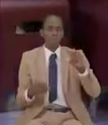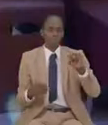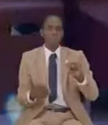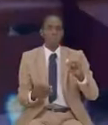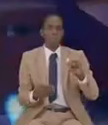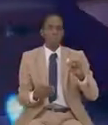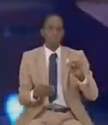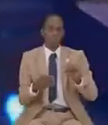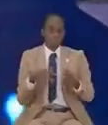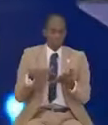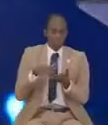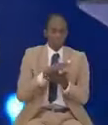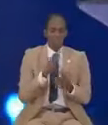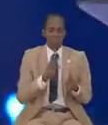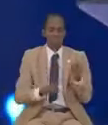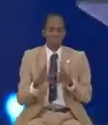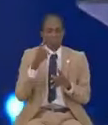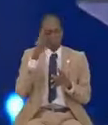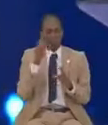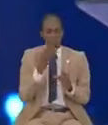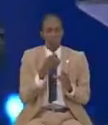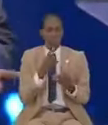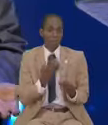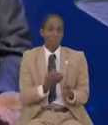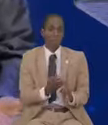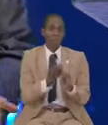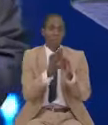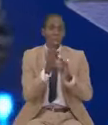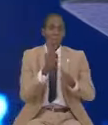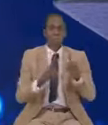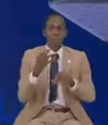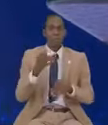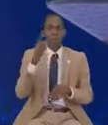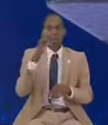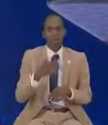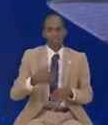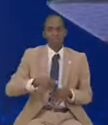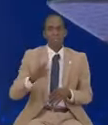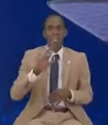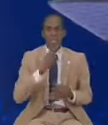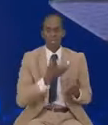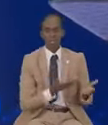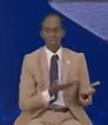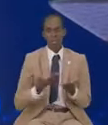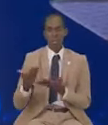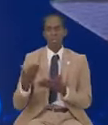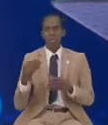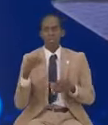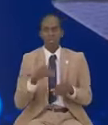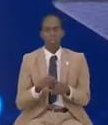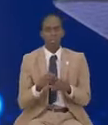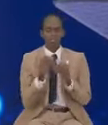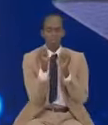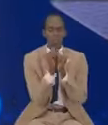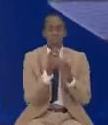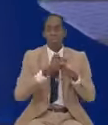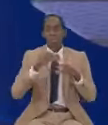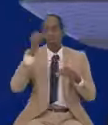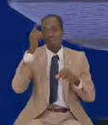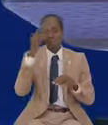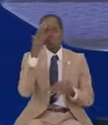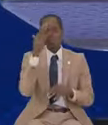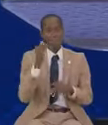saints de Dieu déjà fidèle de Dieu cependant ils ont été emportés en capitaine oui il nous reparti ouais